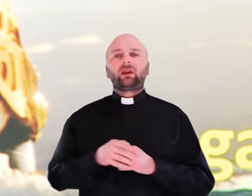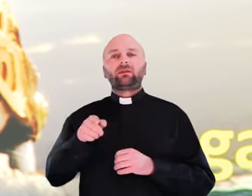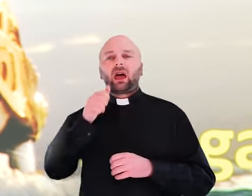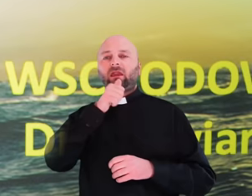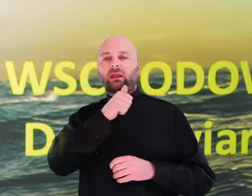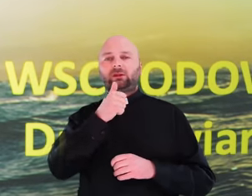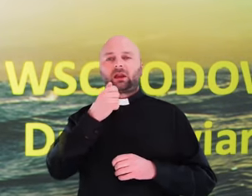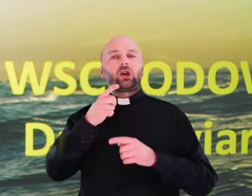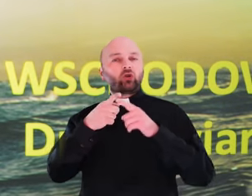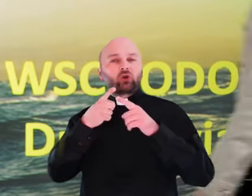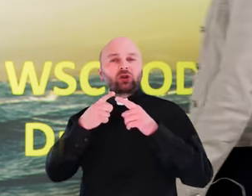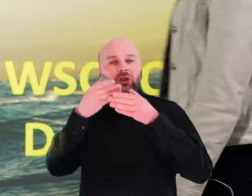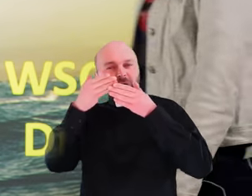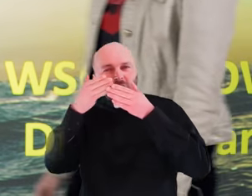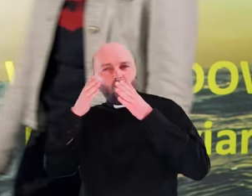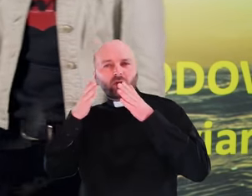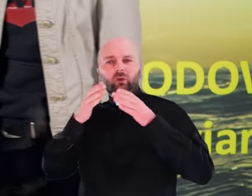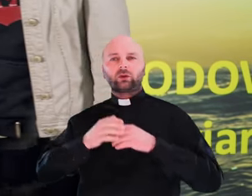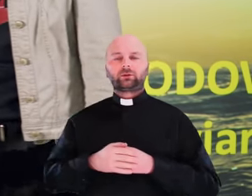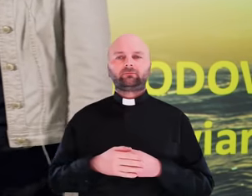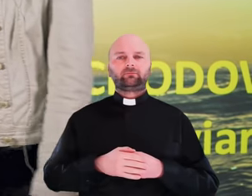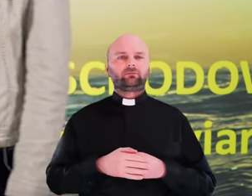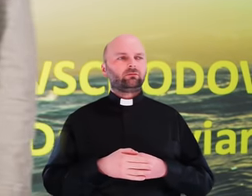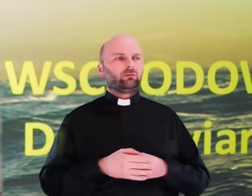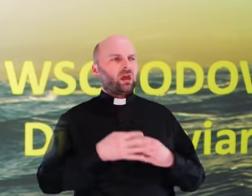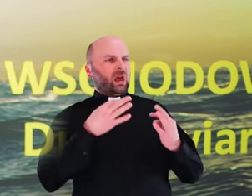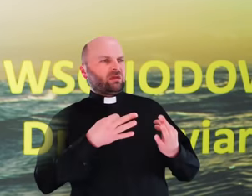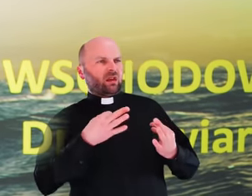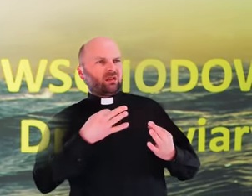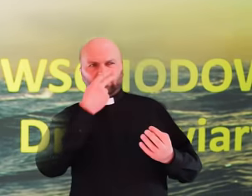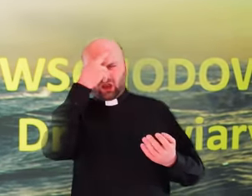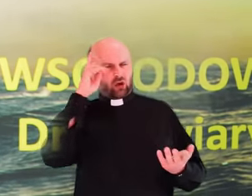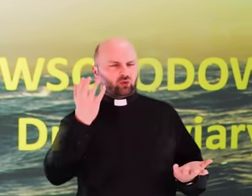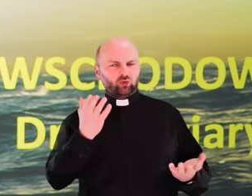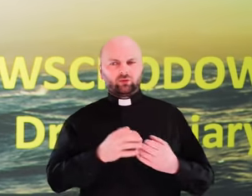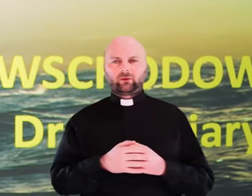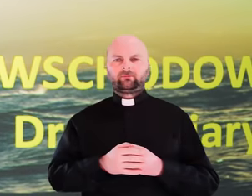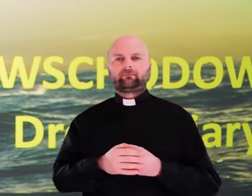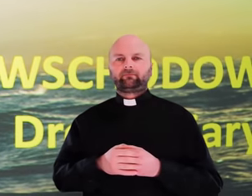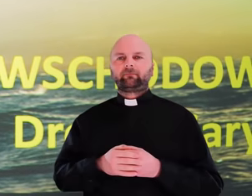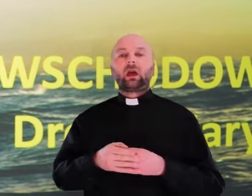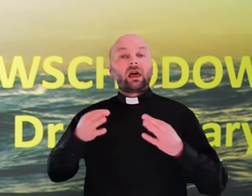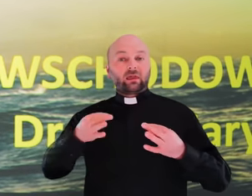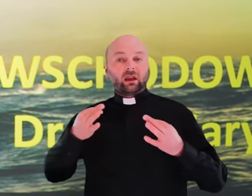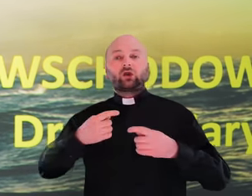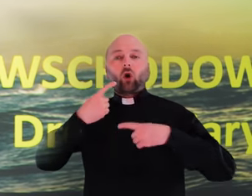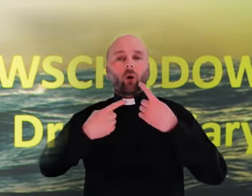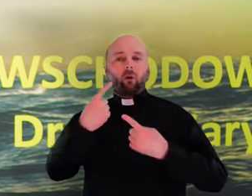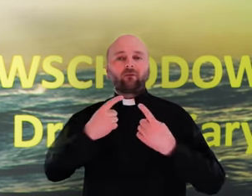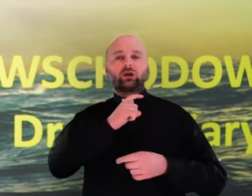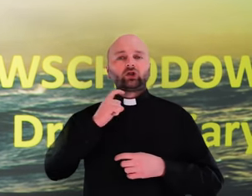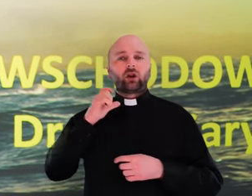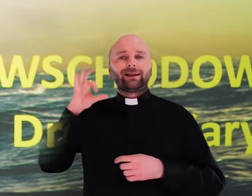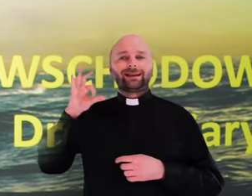się odsłoni. No teraz to ja chyba nie do końca rozumiem. O tym opowie nam ksiądz Sylwester,